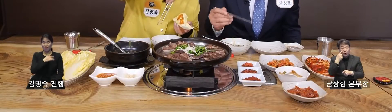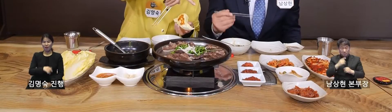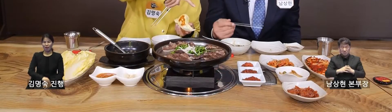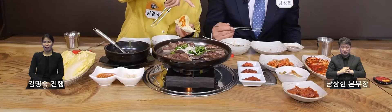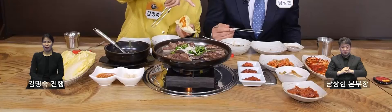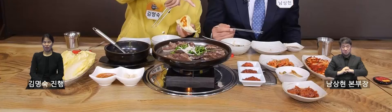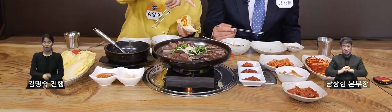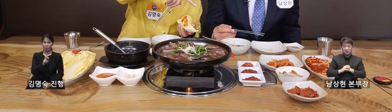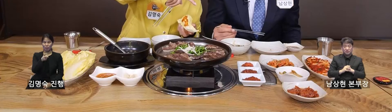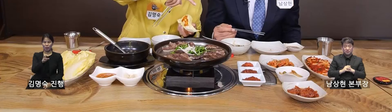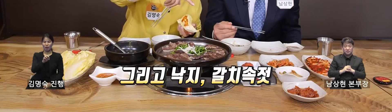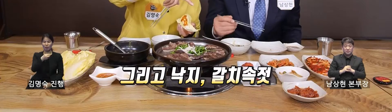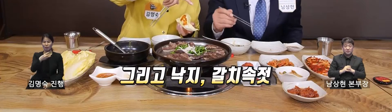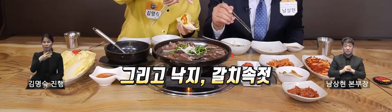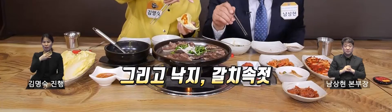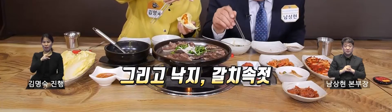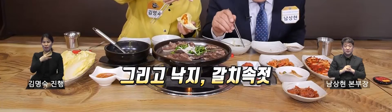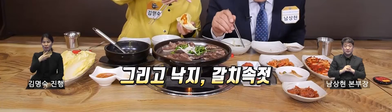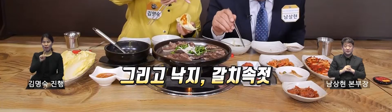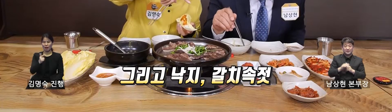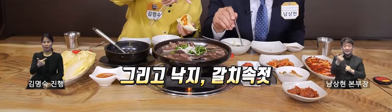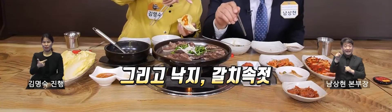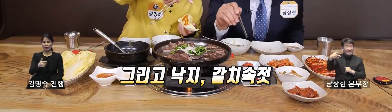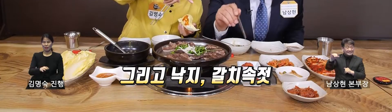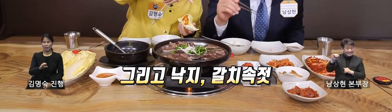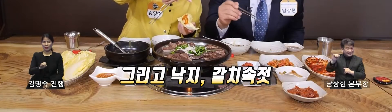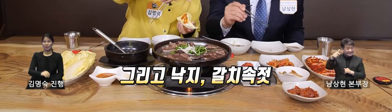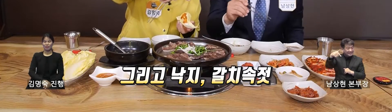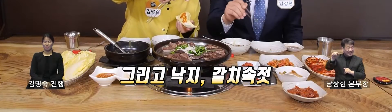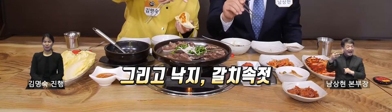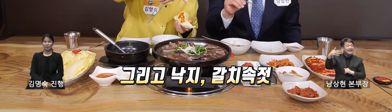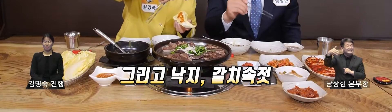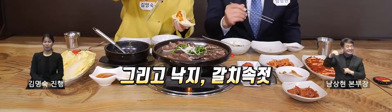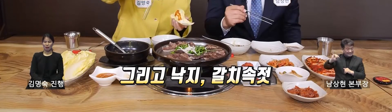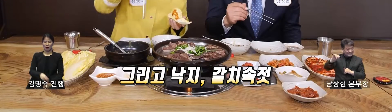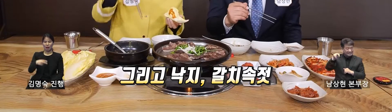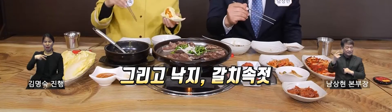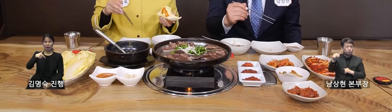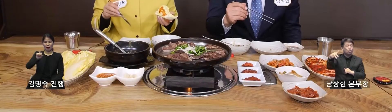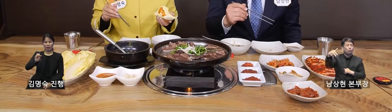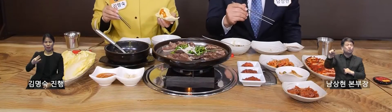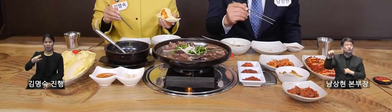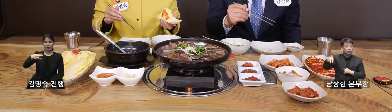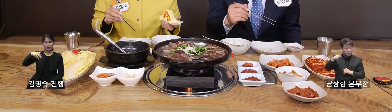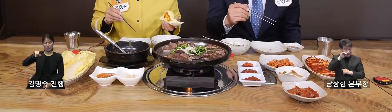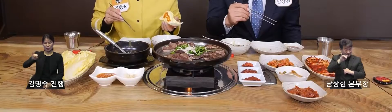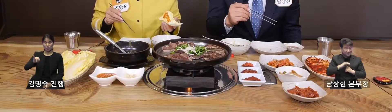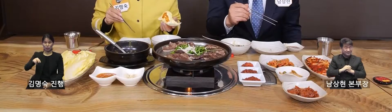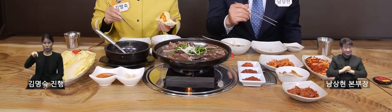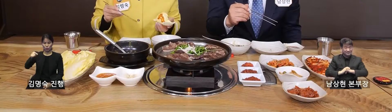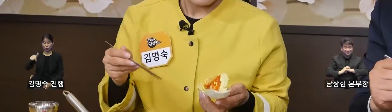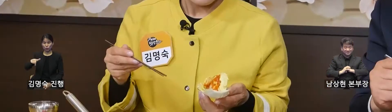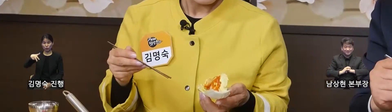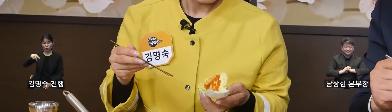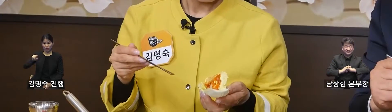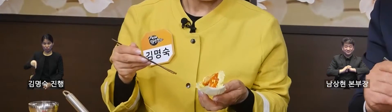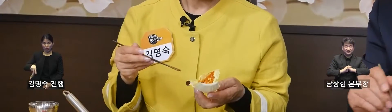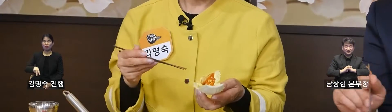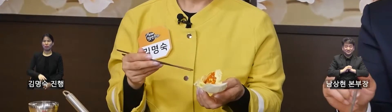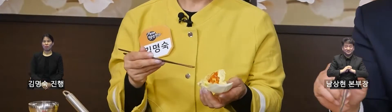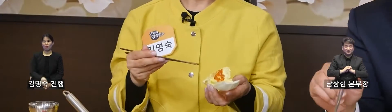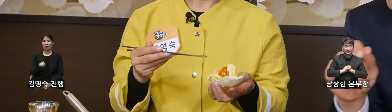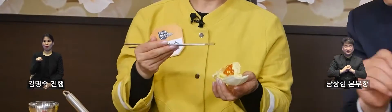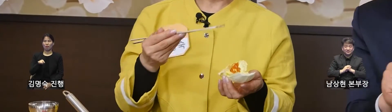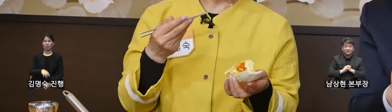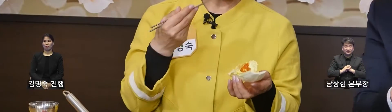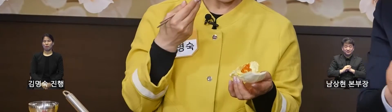네. 명란. 낙지, 갈치속젓 이렇게 있습니다. 갈치속젓이요? 네. 와, 그러면